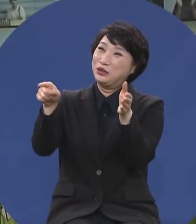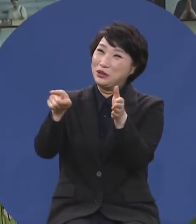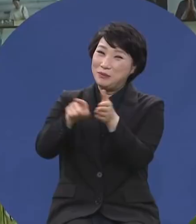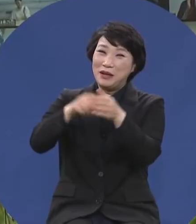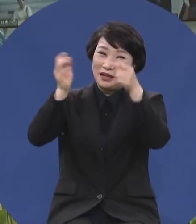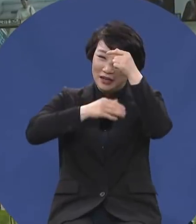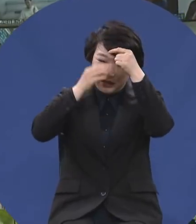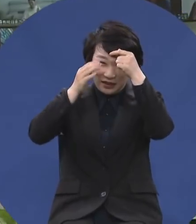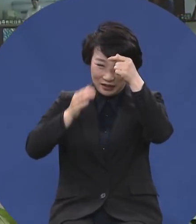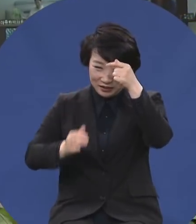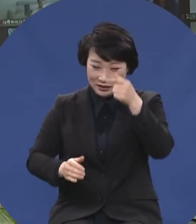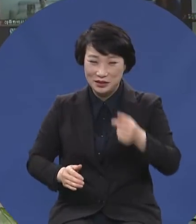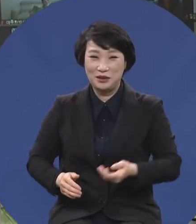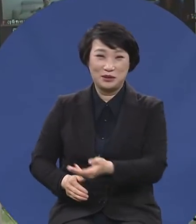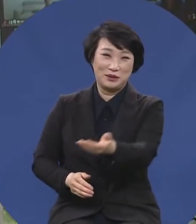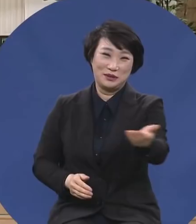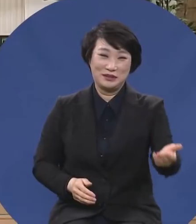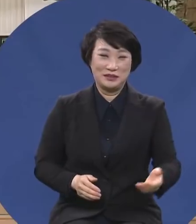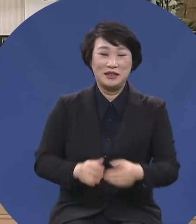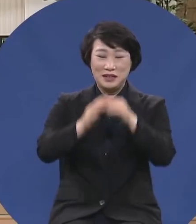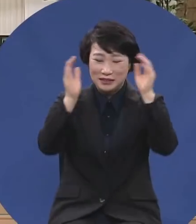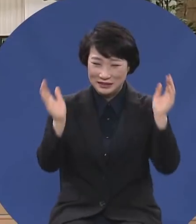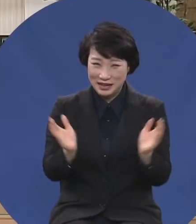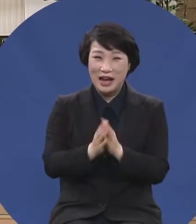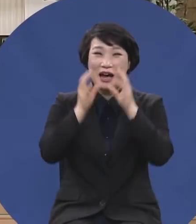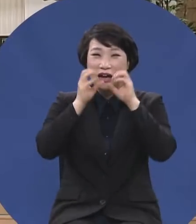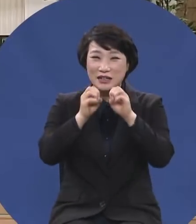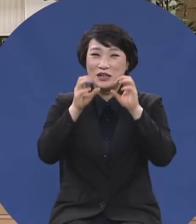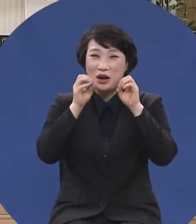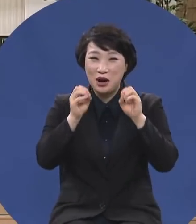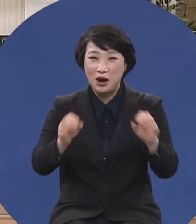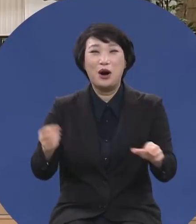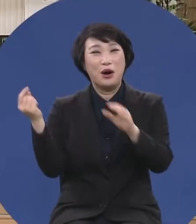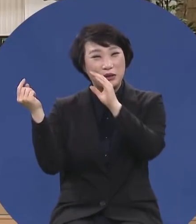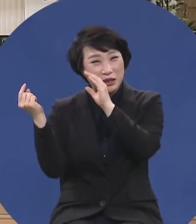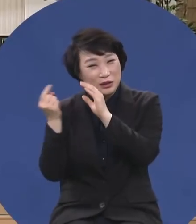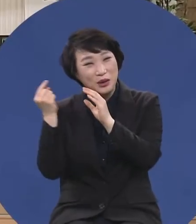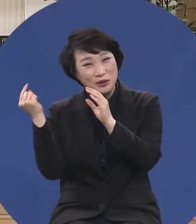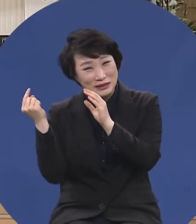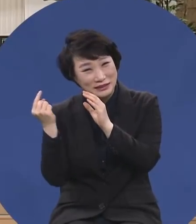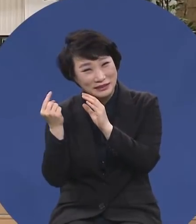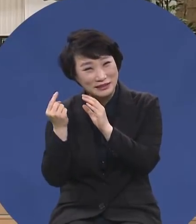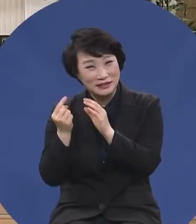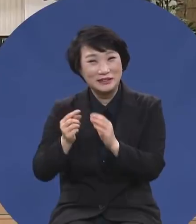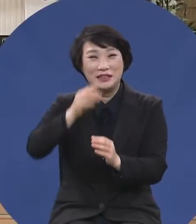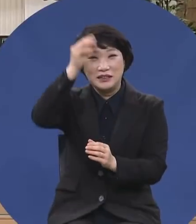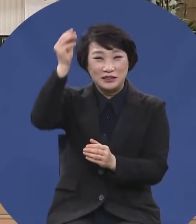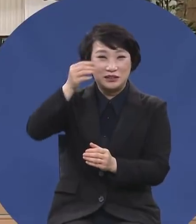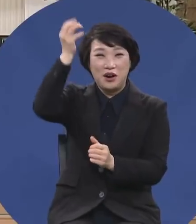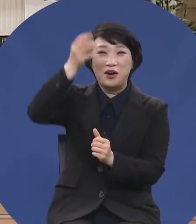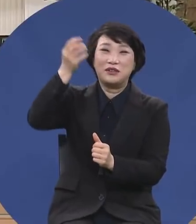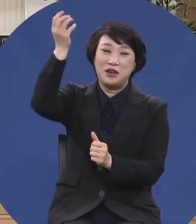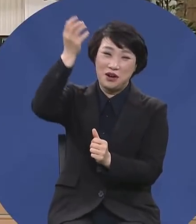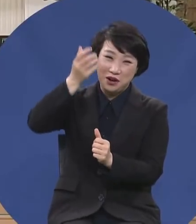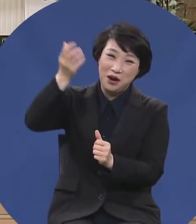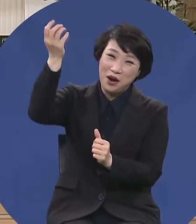주 믿는 성도들 다 전한 소식을